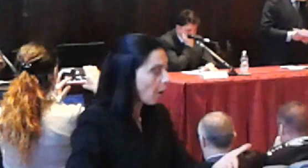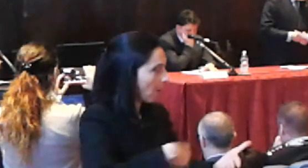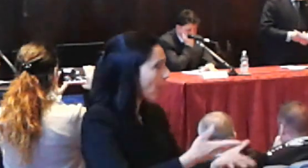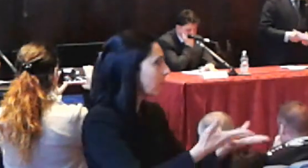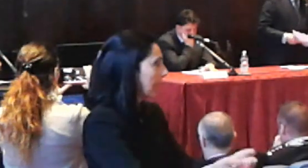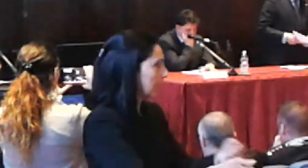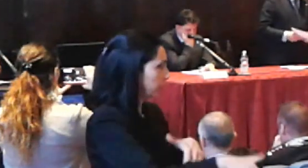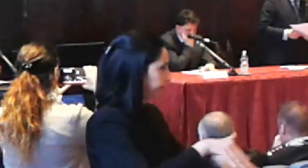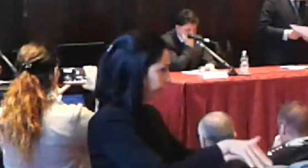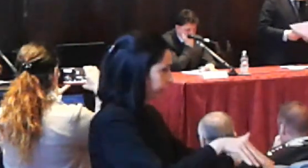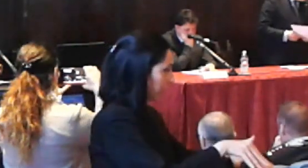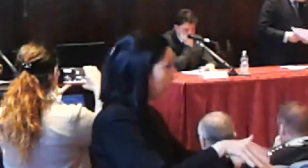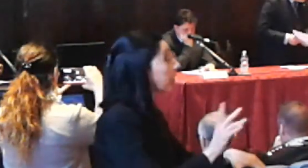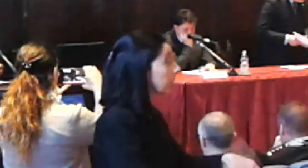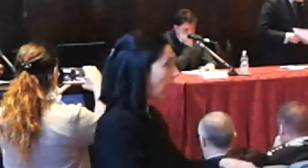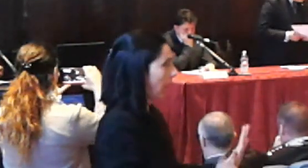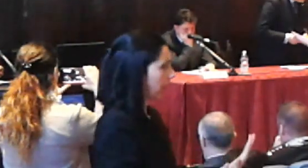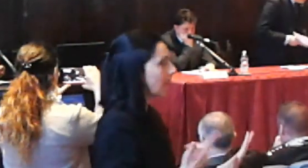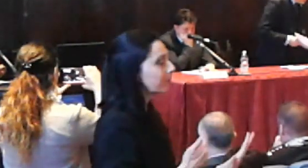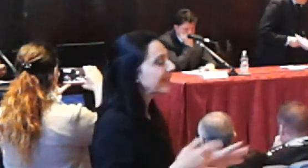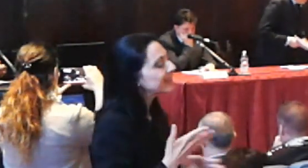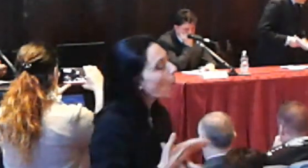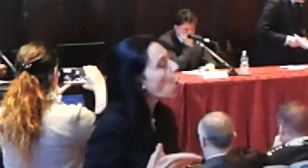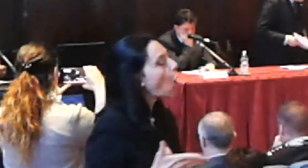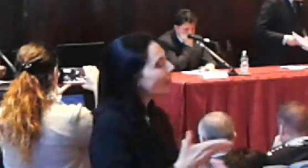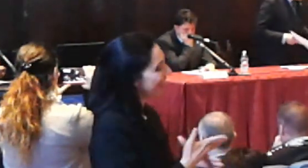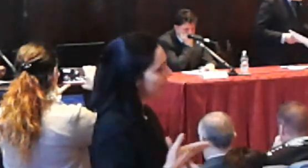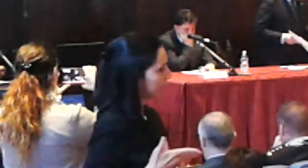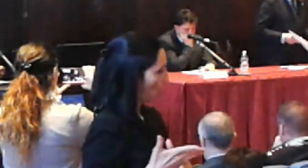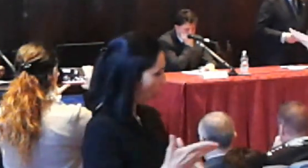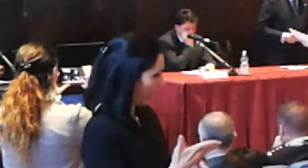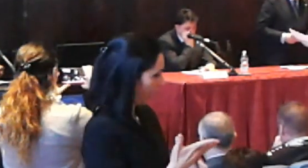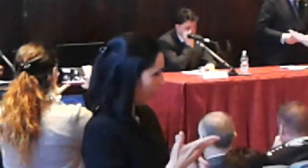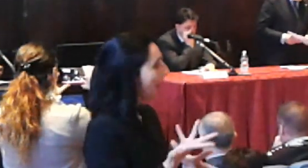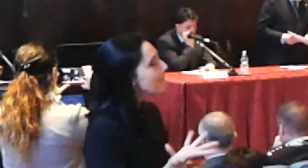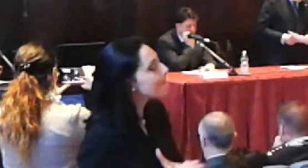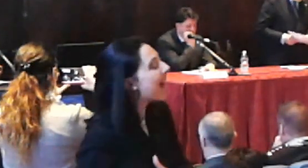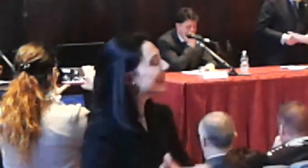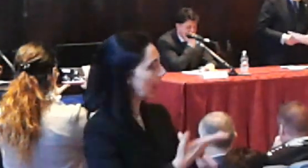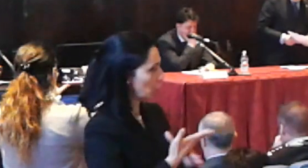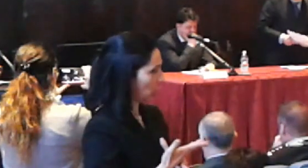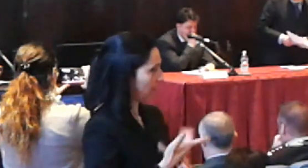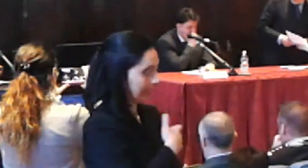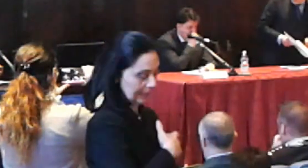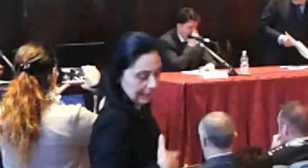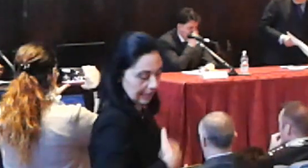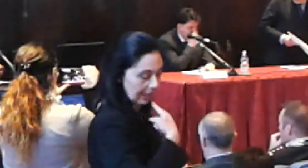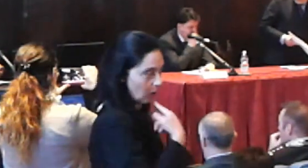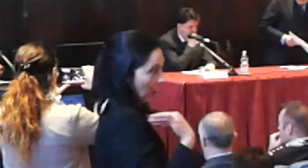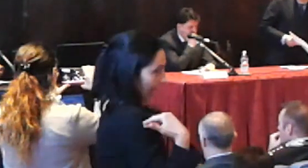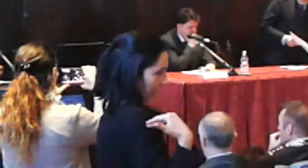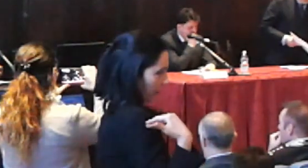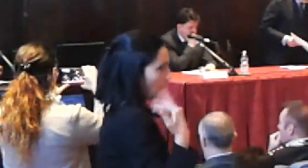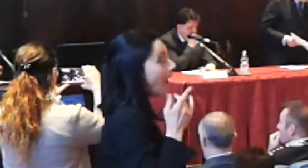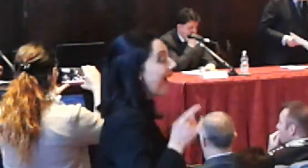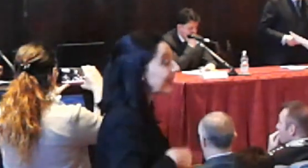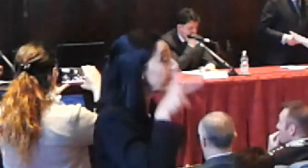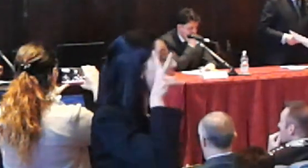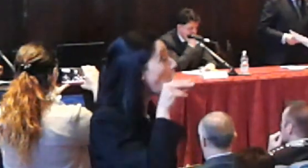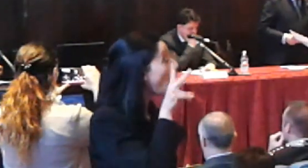è una condivisione, è una partnership, è, come diceva già il sindaco, mettere a fattore comune conoscenza e